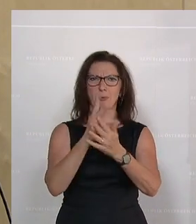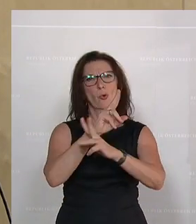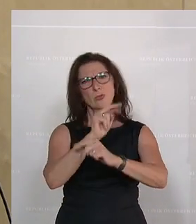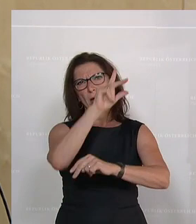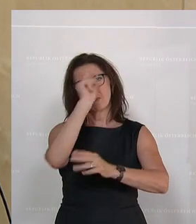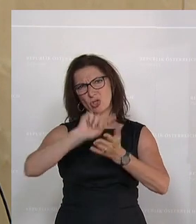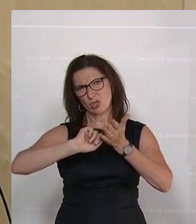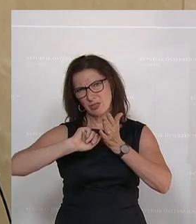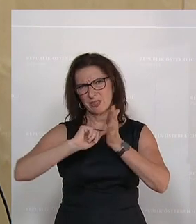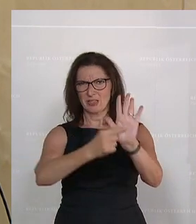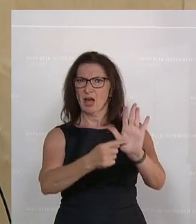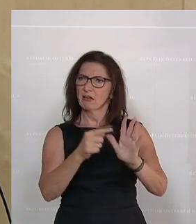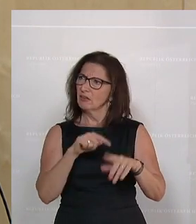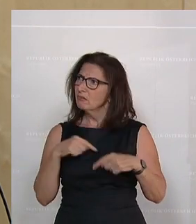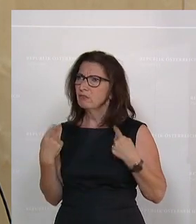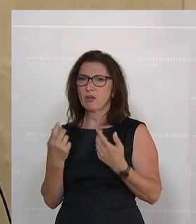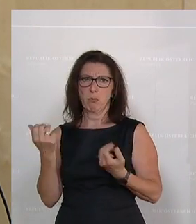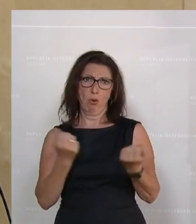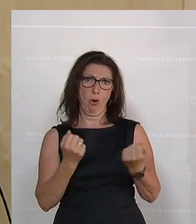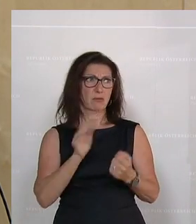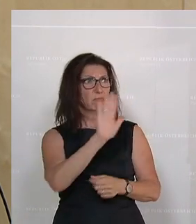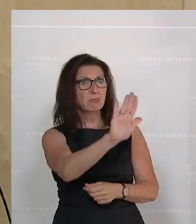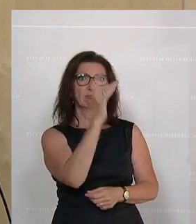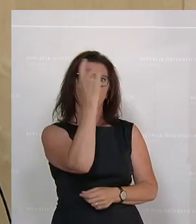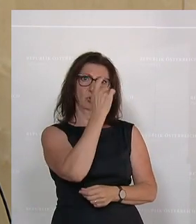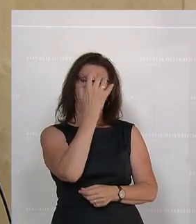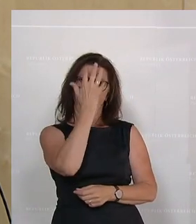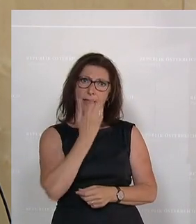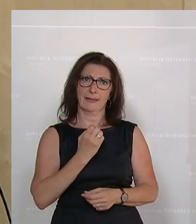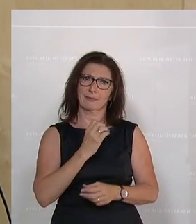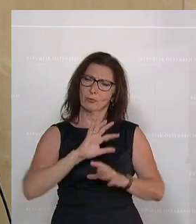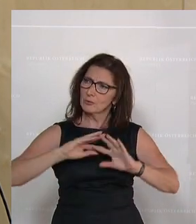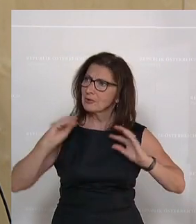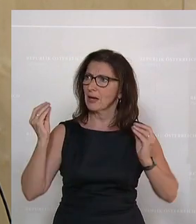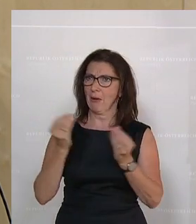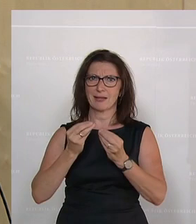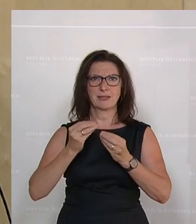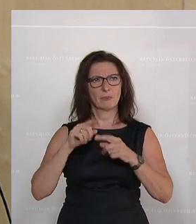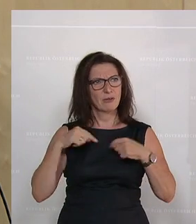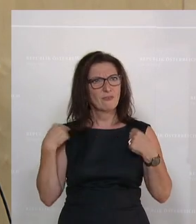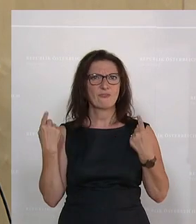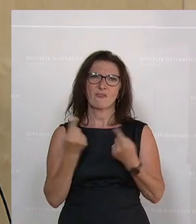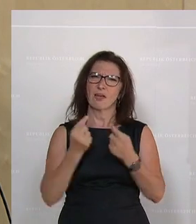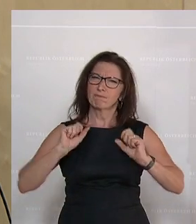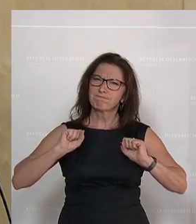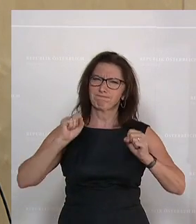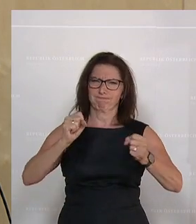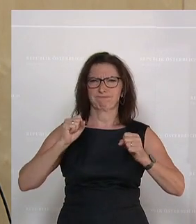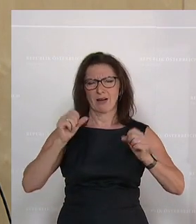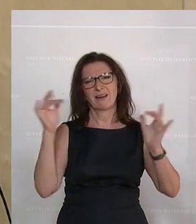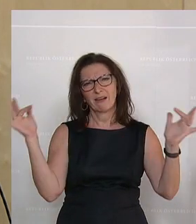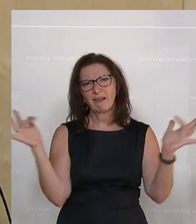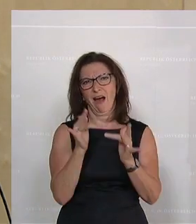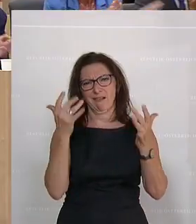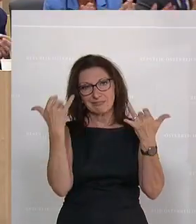politik ihre sorgen ernst nimmt und dass wir alle gemeinsam maßnahmen gegen die aktuelle teuerung beschließen vielen dank